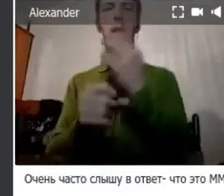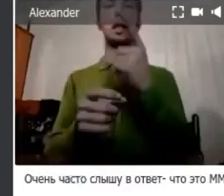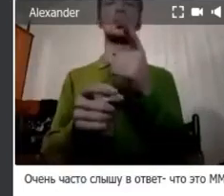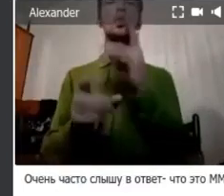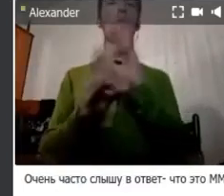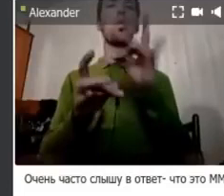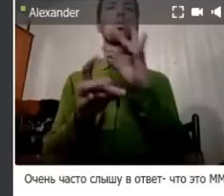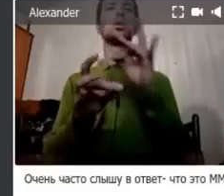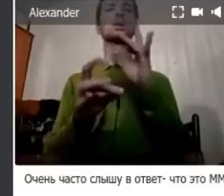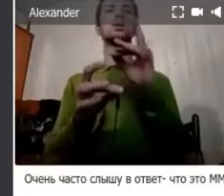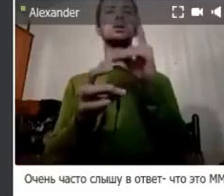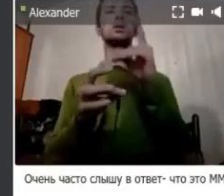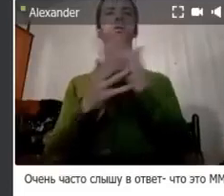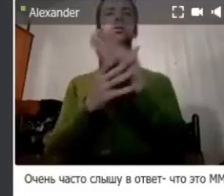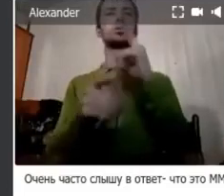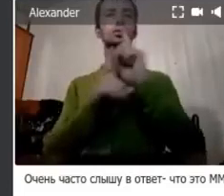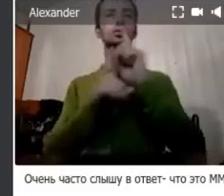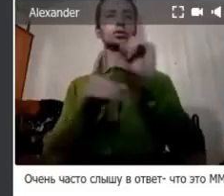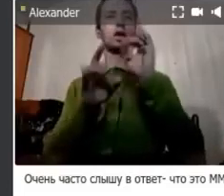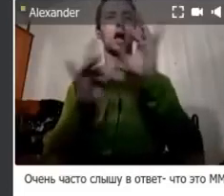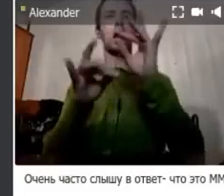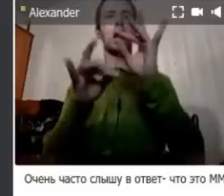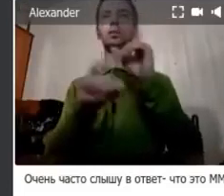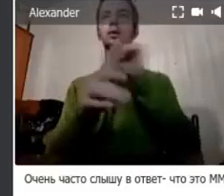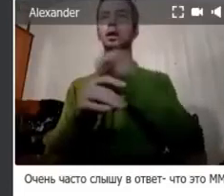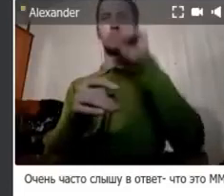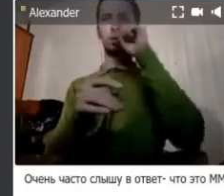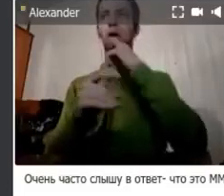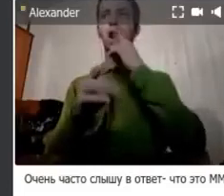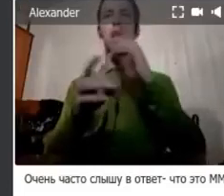информацию правильно. Будете давать правильно,